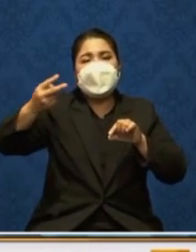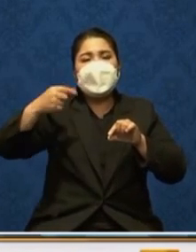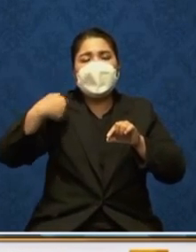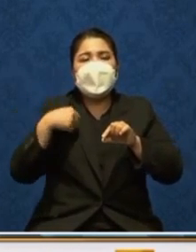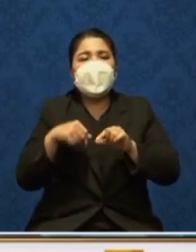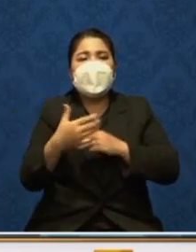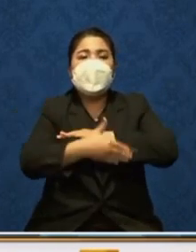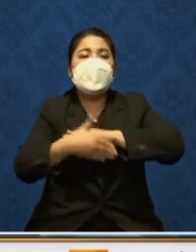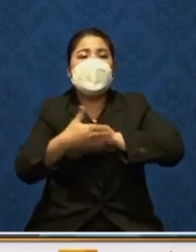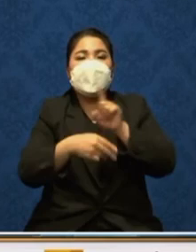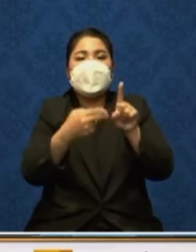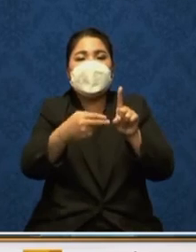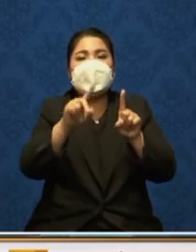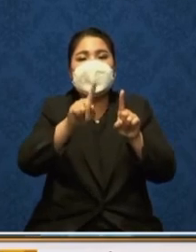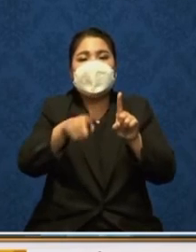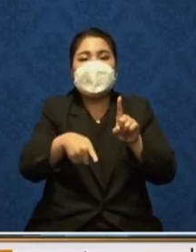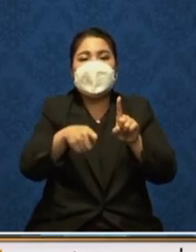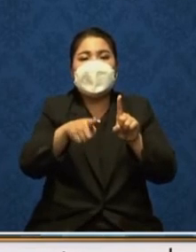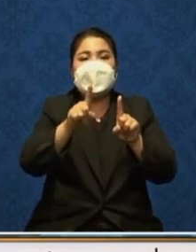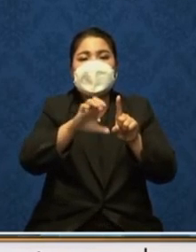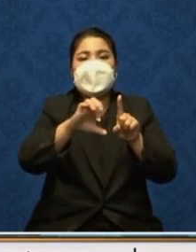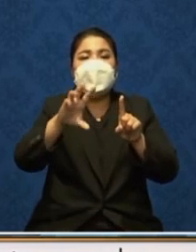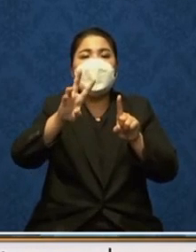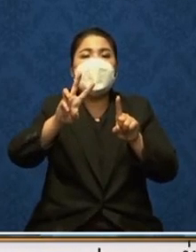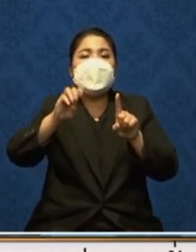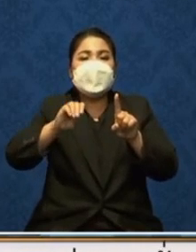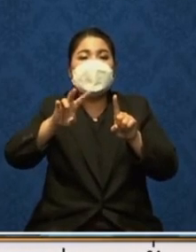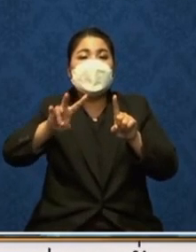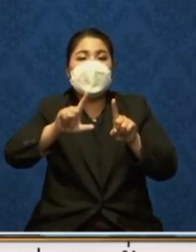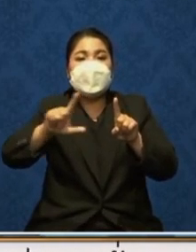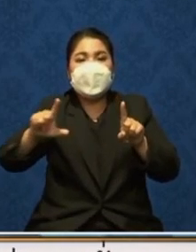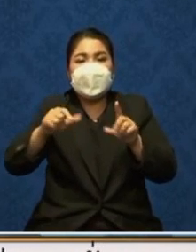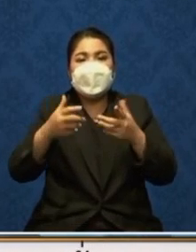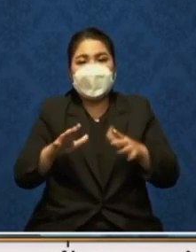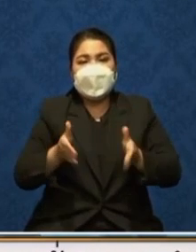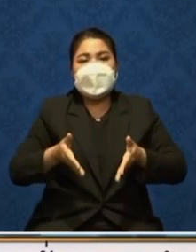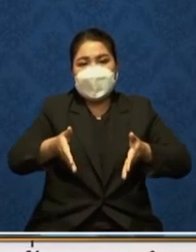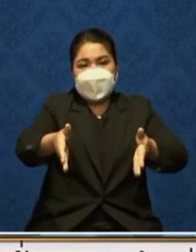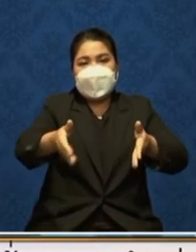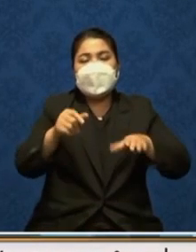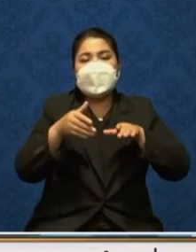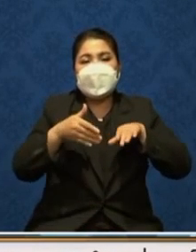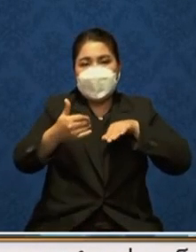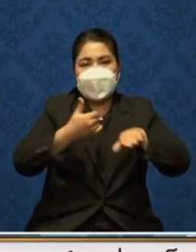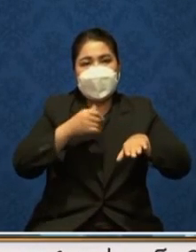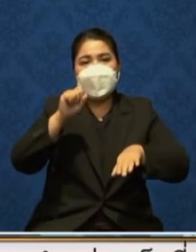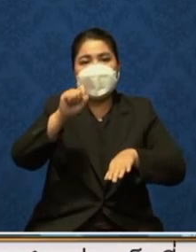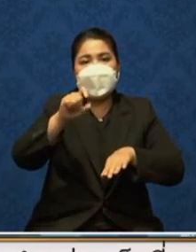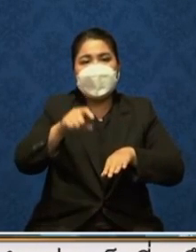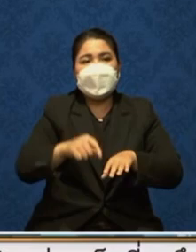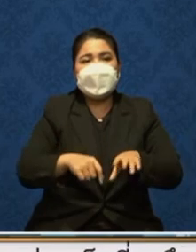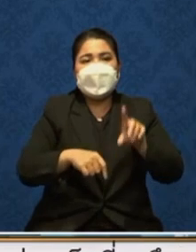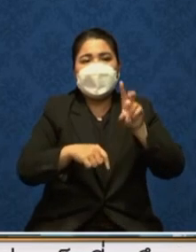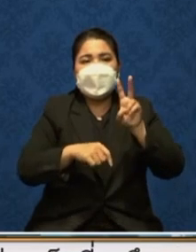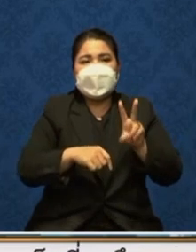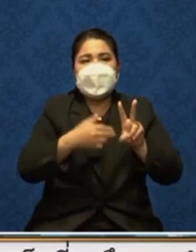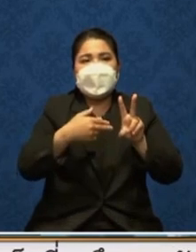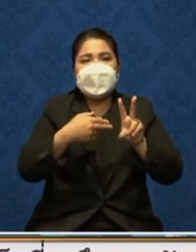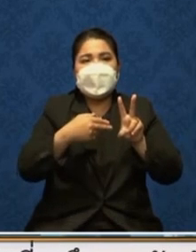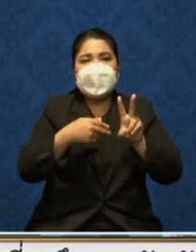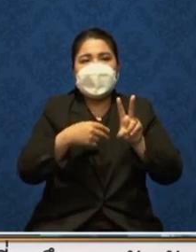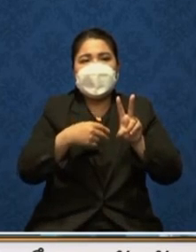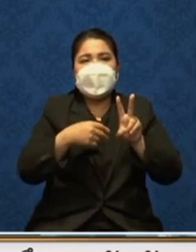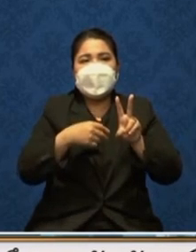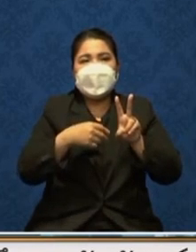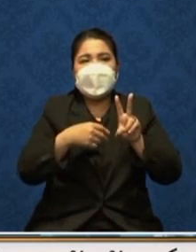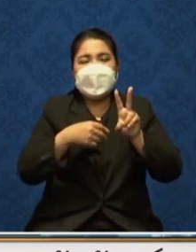11,167 ลานบาทMotorway้เงินอีก 23,715 ลานบาทคพดแง่วส่นกลาง